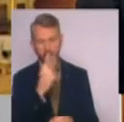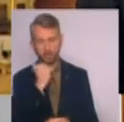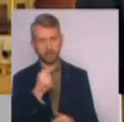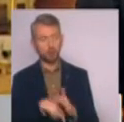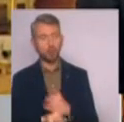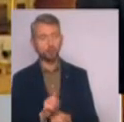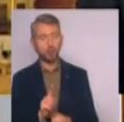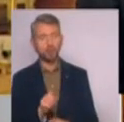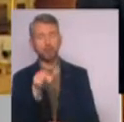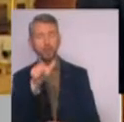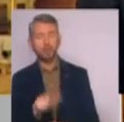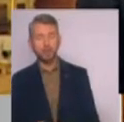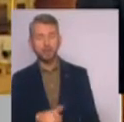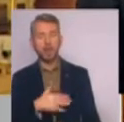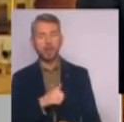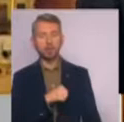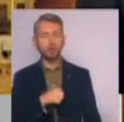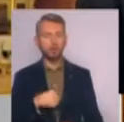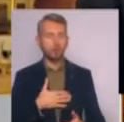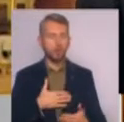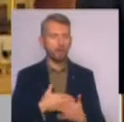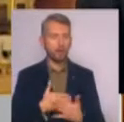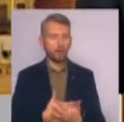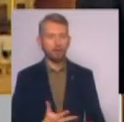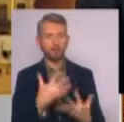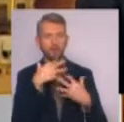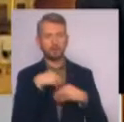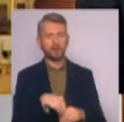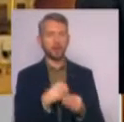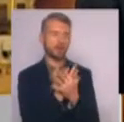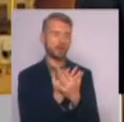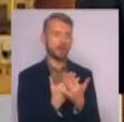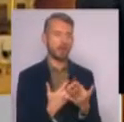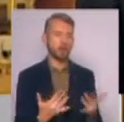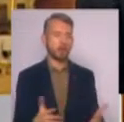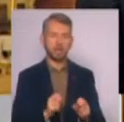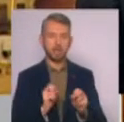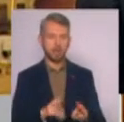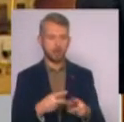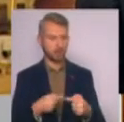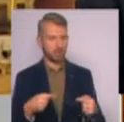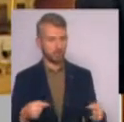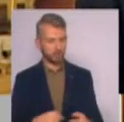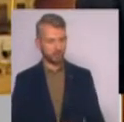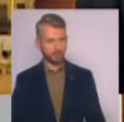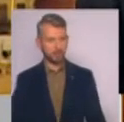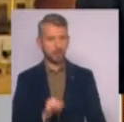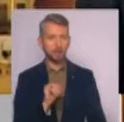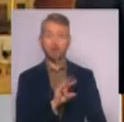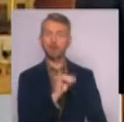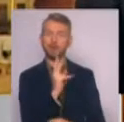що людина добровільно вдихає цілий букет небезпечних речовин. І